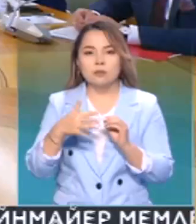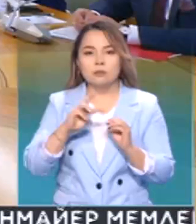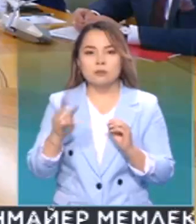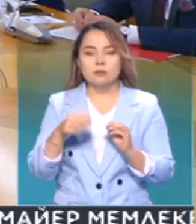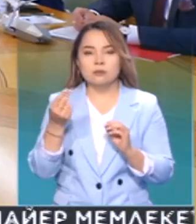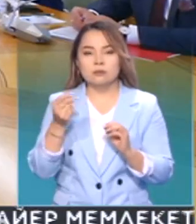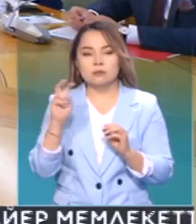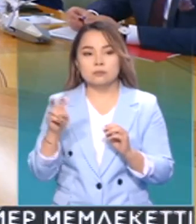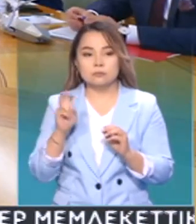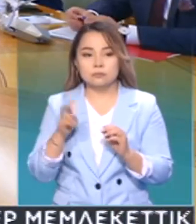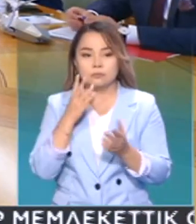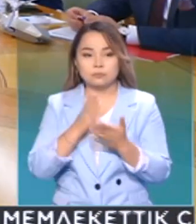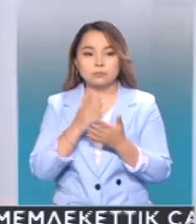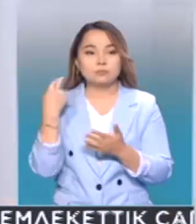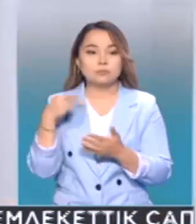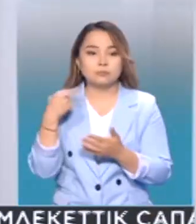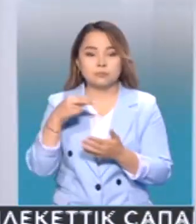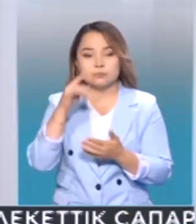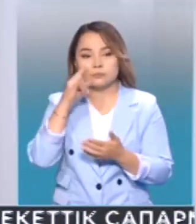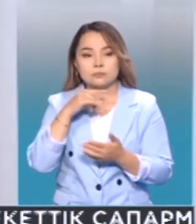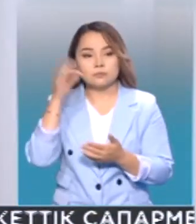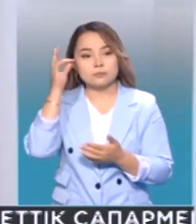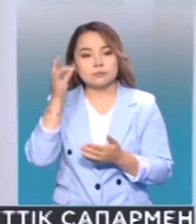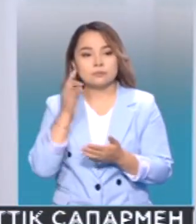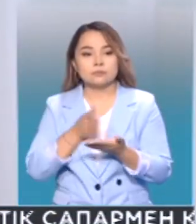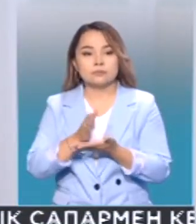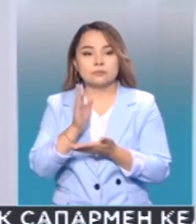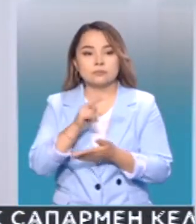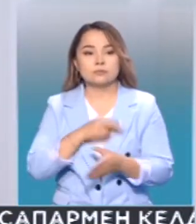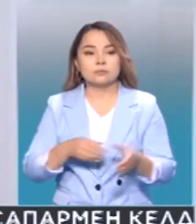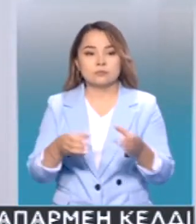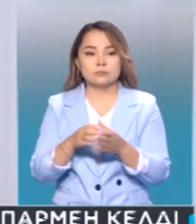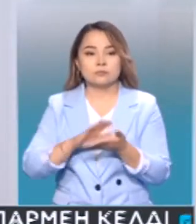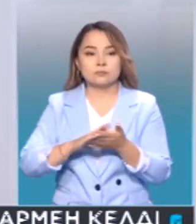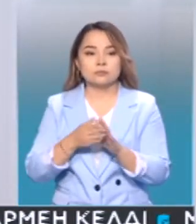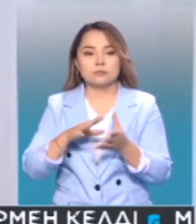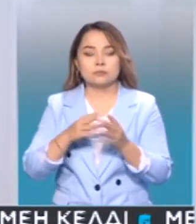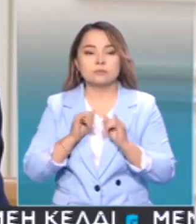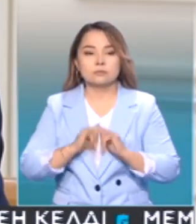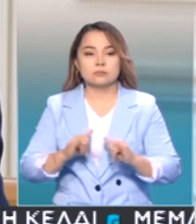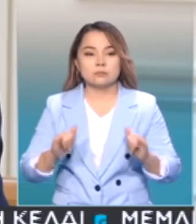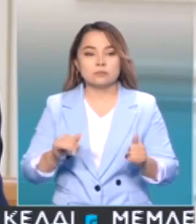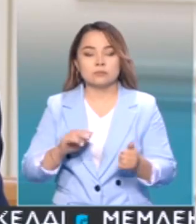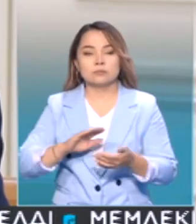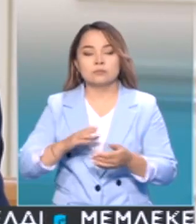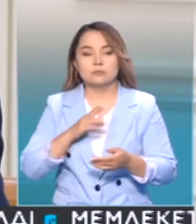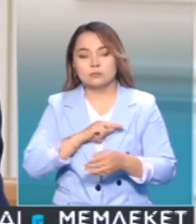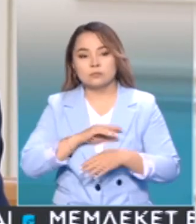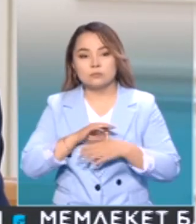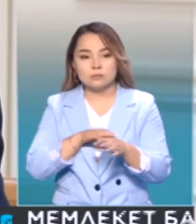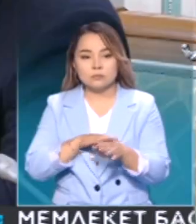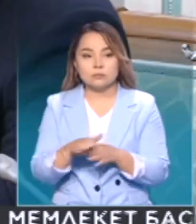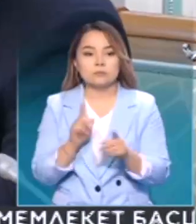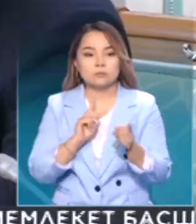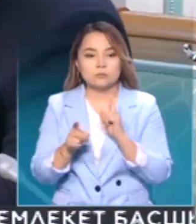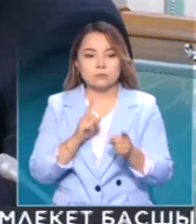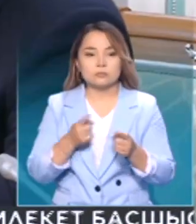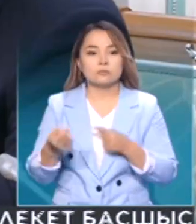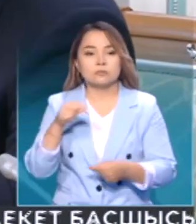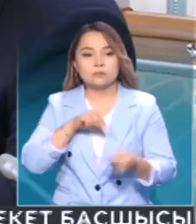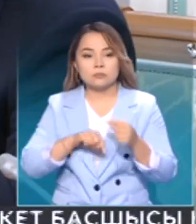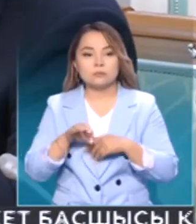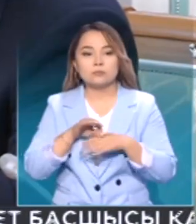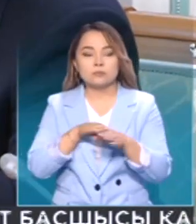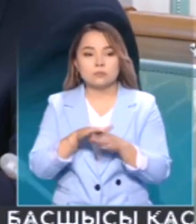доллар. Бұдан бөлек президенттер Қазақ-Герман стратегиялық серіктестігінің жай-күйі мен даму перспективаларын талқылады. Саяси диалогты